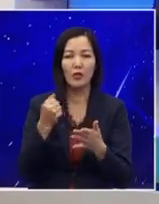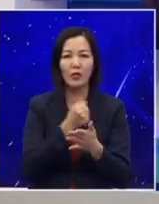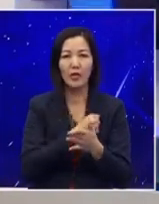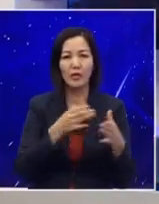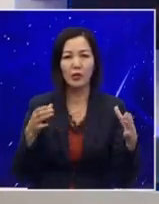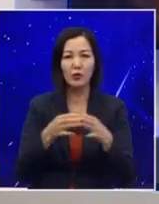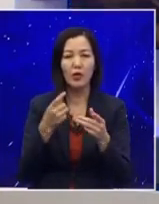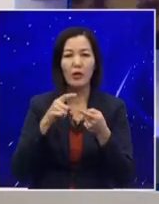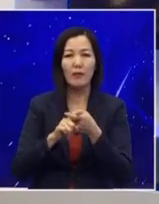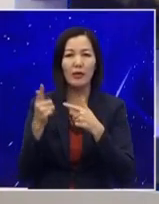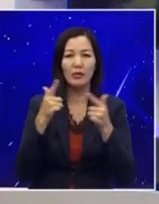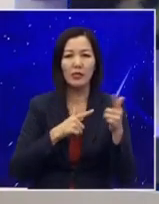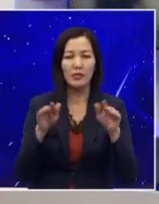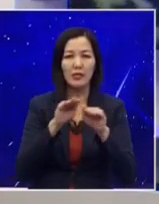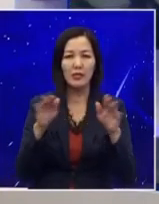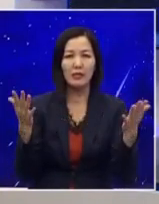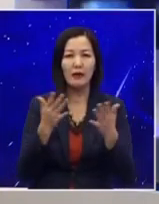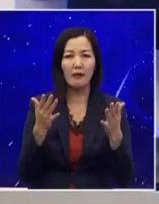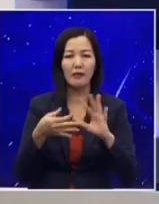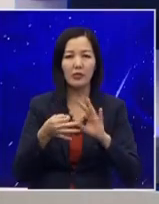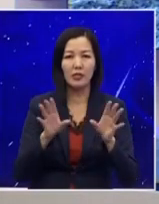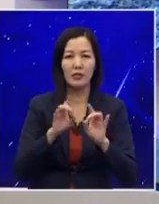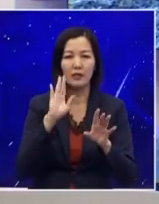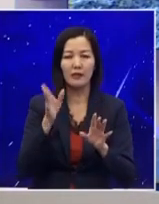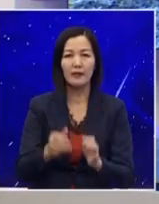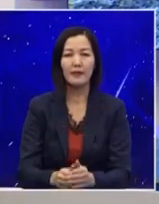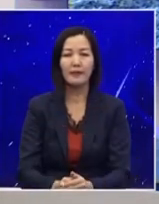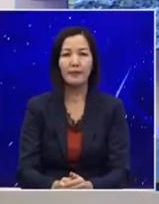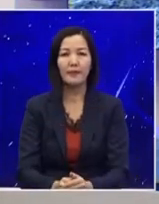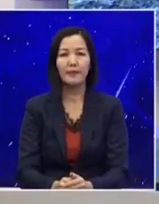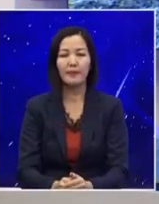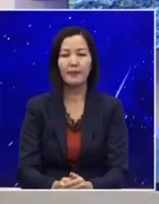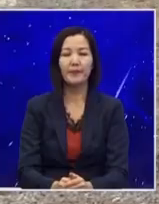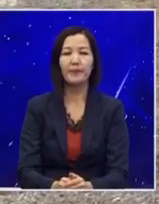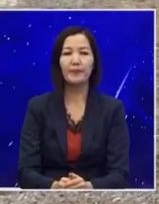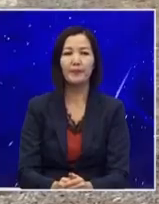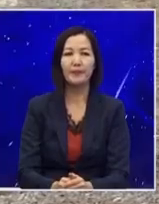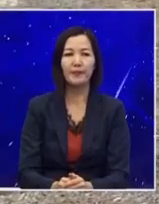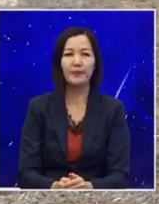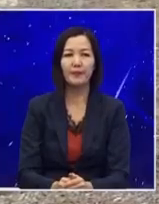гарнизондағы байланысшылардың дайындық деңгейі қандай? Тілші бейне материалынан көріңіздер.